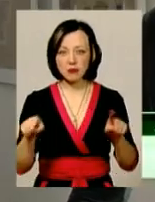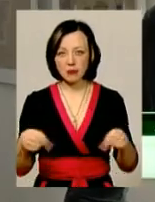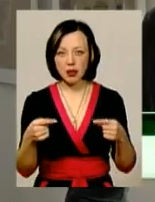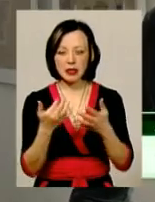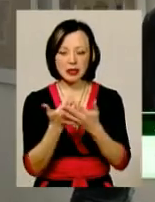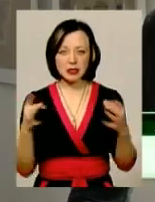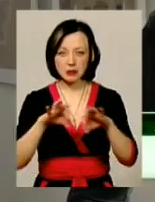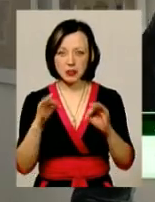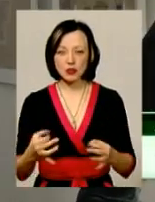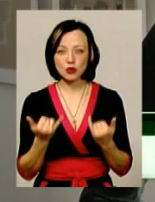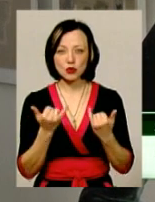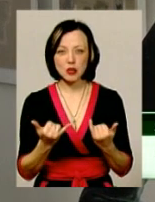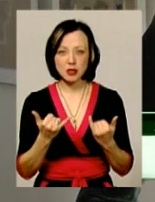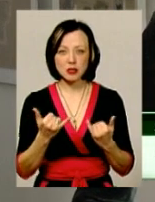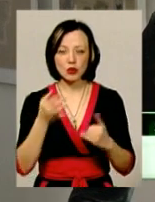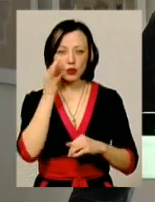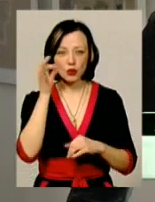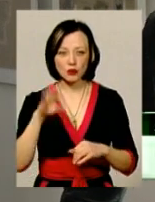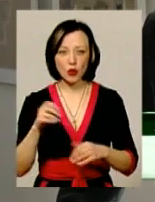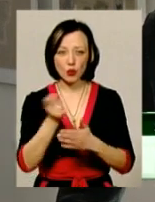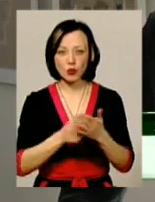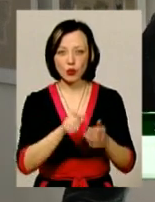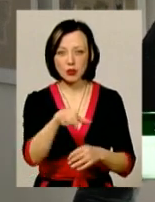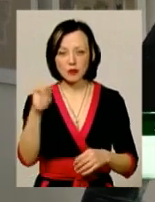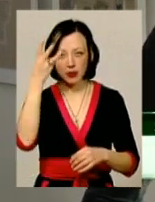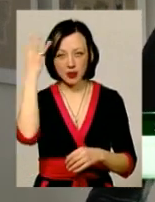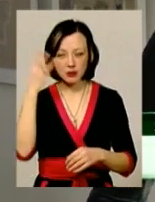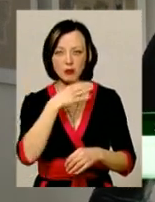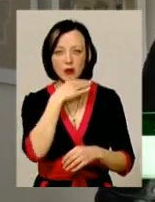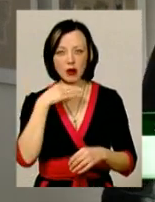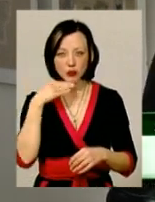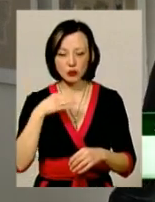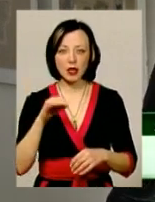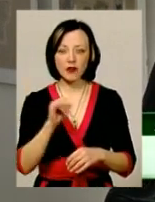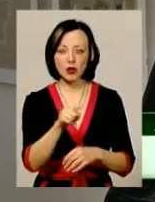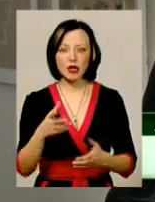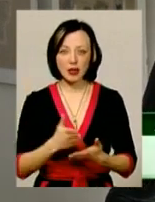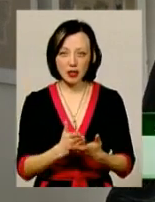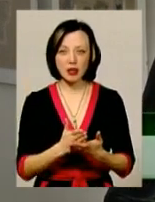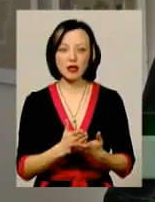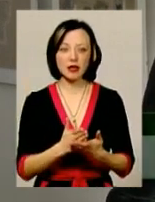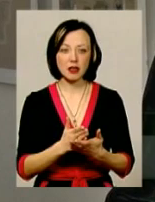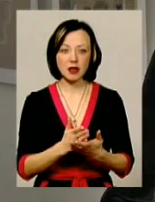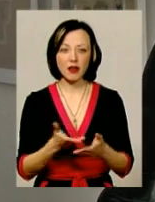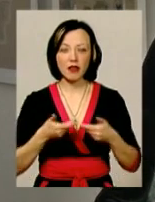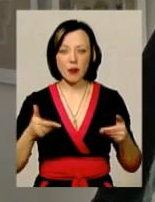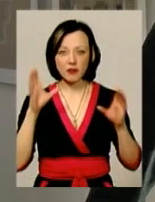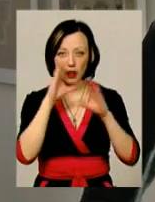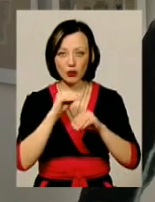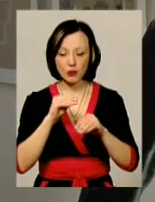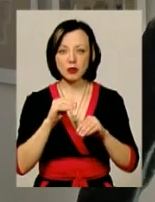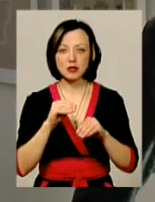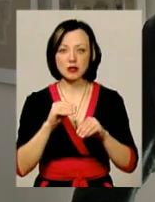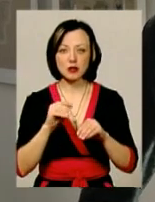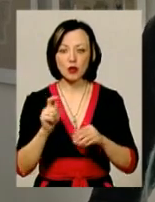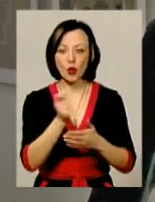принципі, сучасних практик і сучасних художників в Хмельницькому було досить багато. Вони є і вони виїжджають, і нам вдалося якби підключити